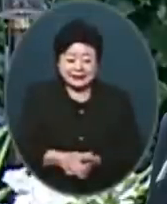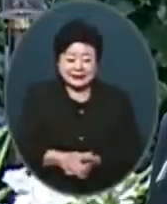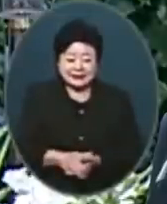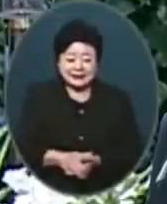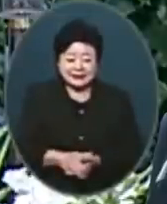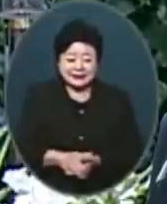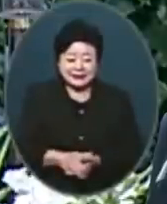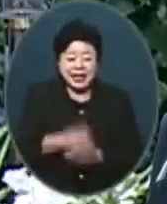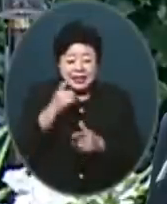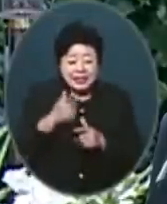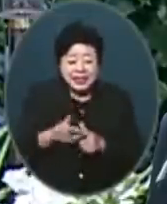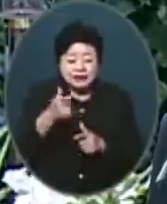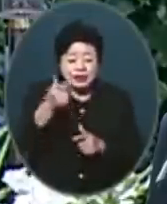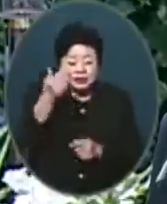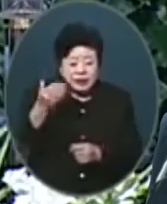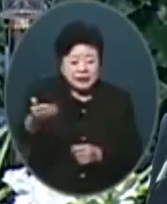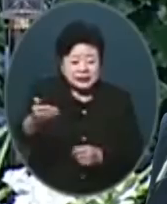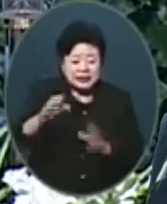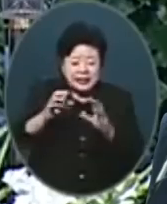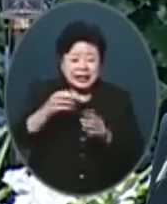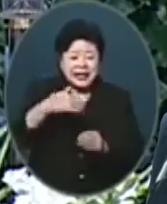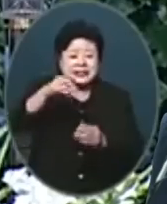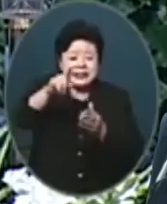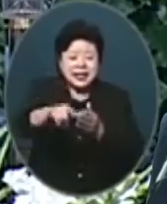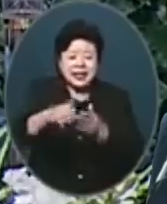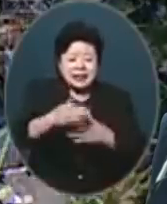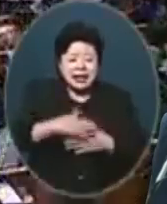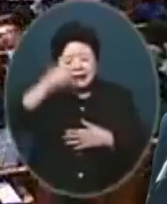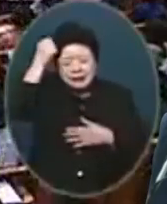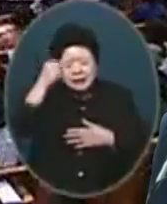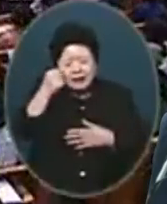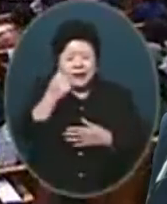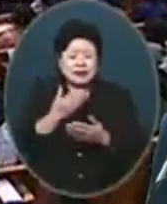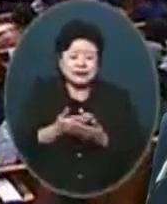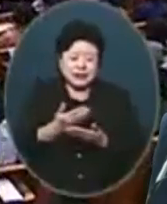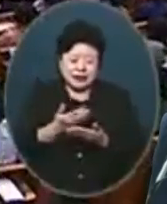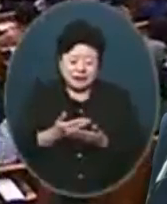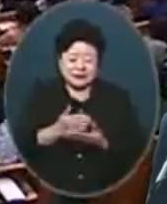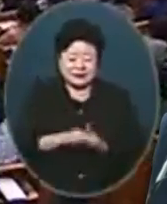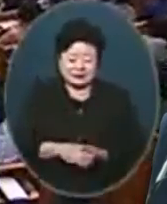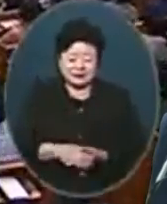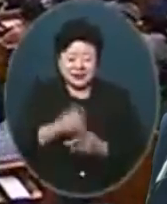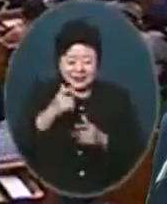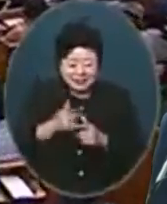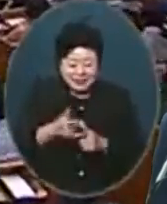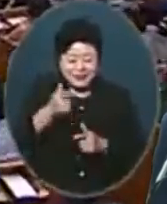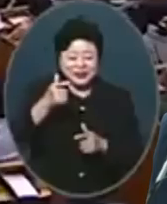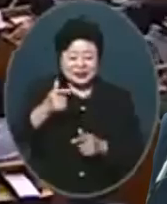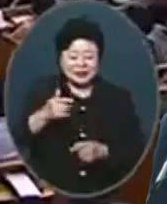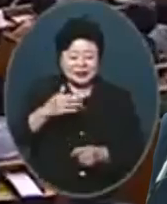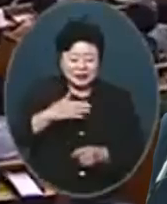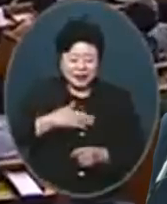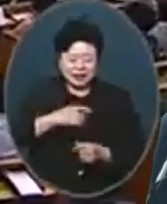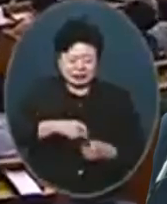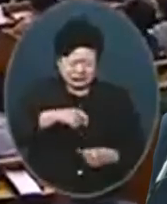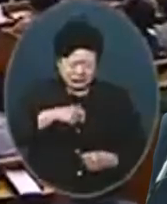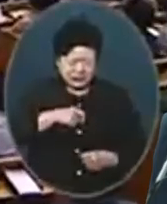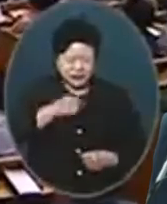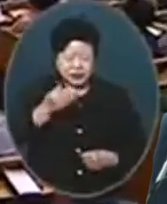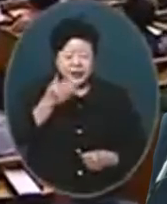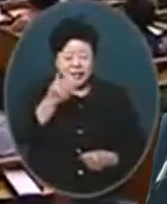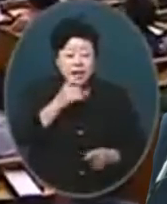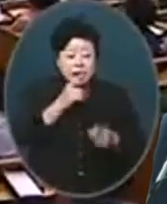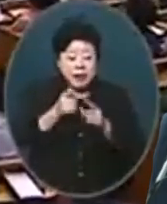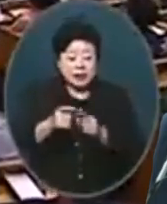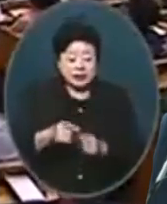이르되 예수여 당신의 나라에 임하실 때 나를 기억하소서 하니 예수께서 이르시되 내가 진실로